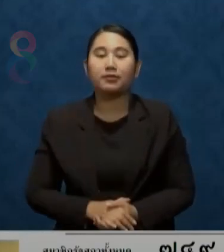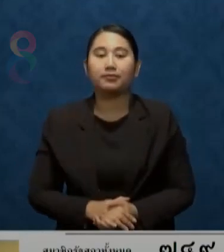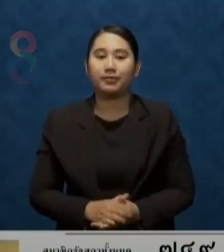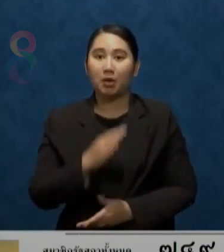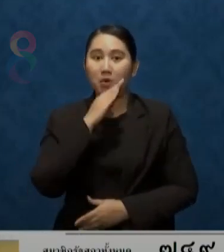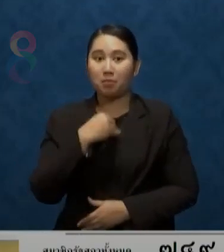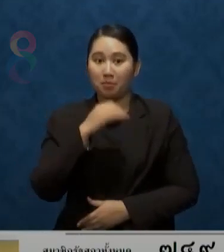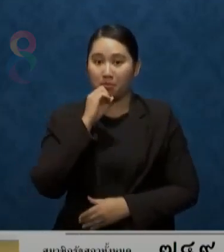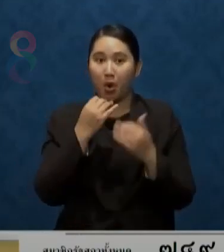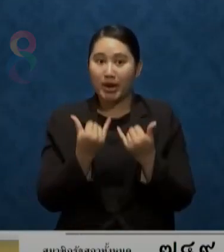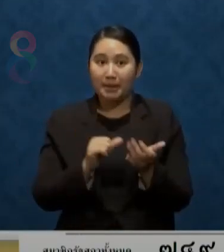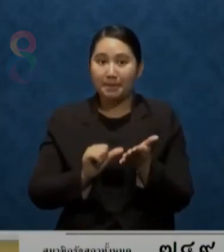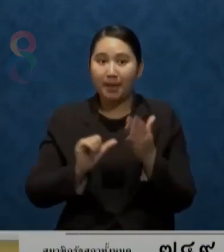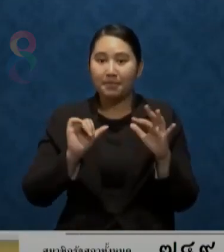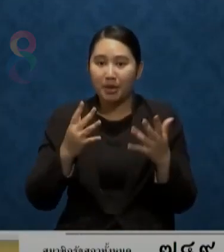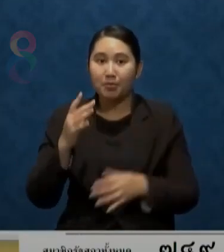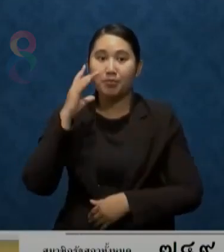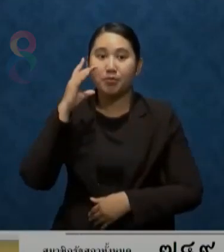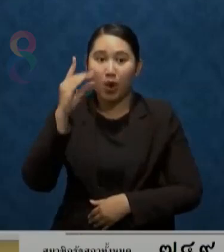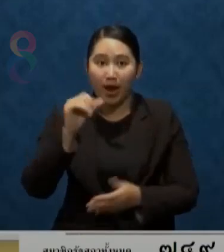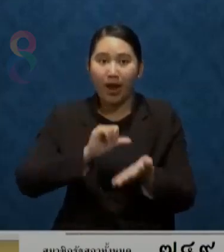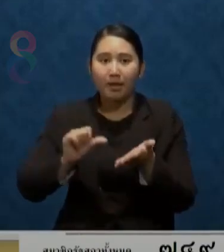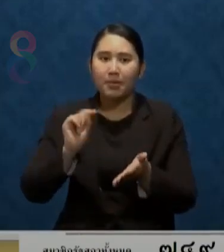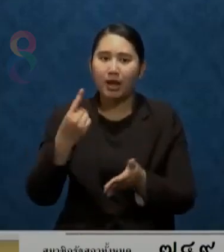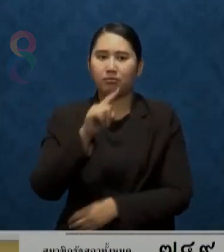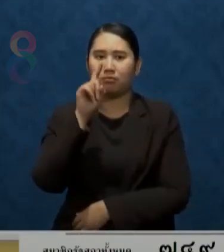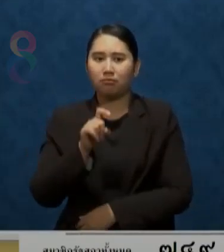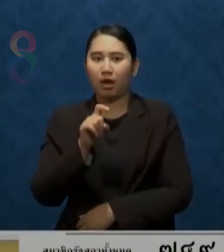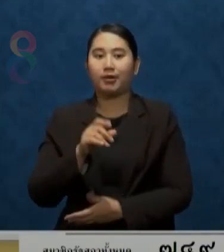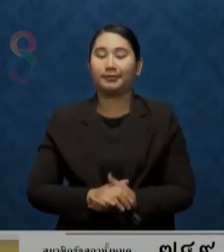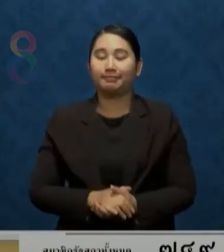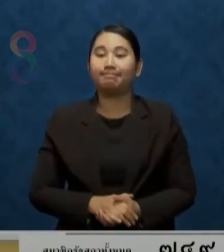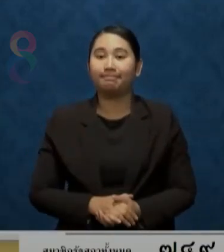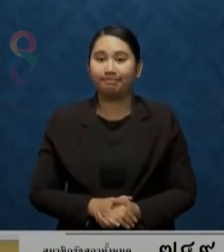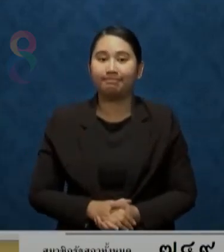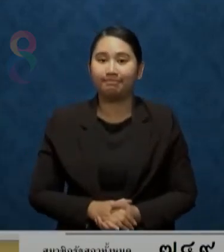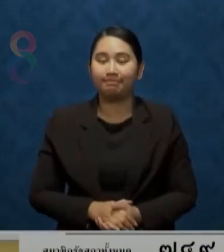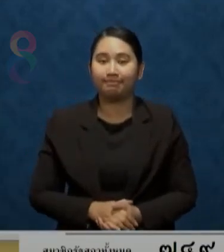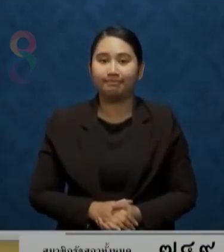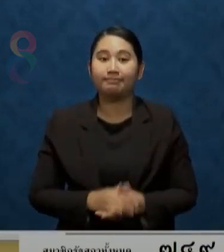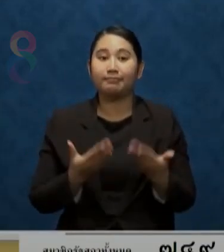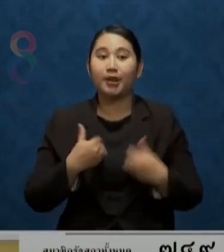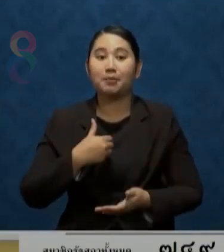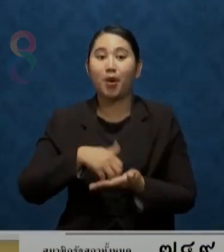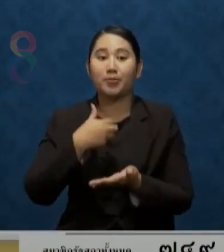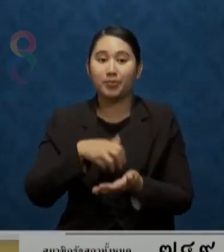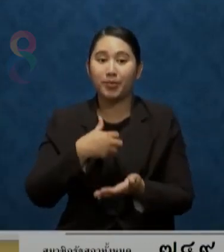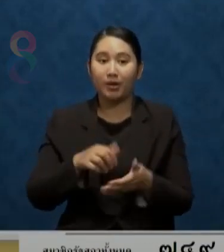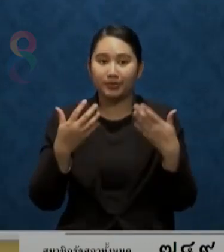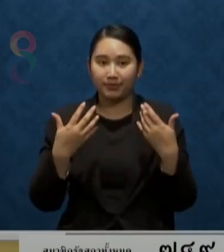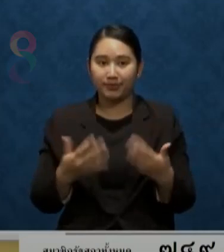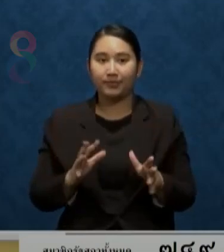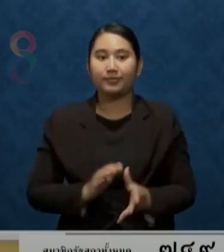กไม่แก้แล้วพรุ่งนี้ครับท่านไม่กลับมาแก้อีกหรอครับเพราะฉะนั้นนะครับท่านประธานครับสิ่งที่ผมกราบเรียนท่านประธานทั้งหม